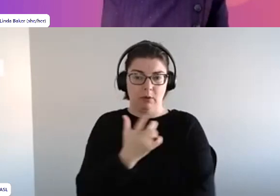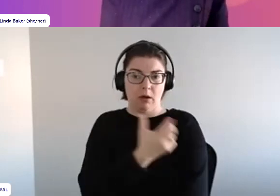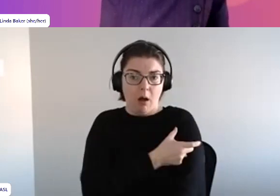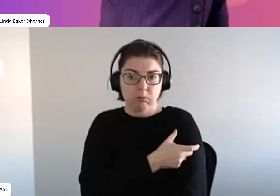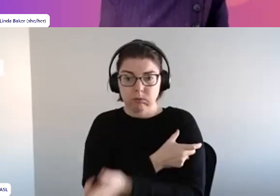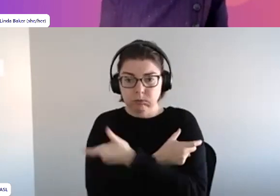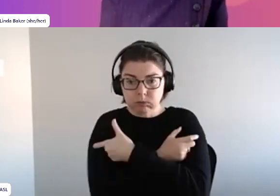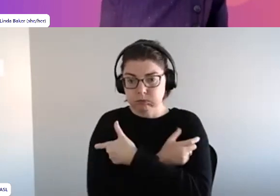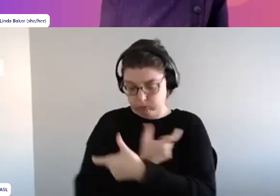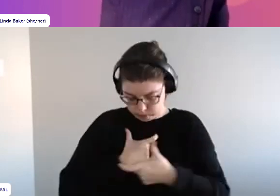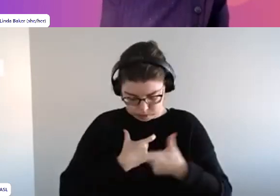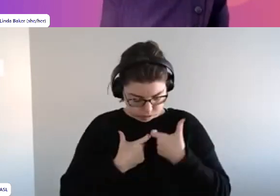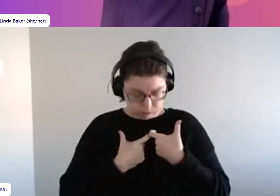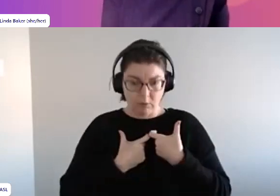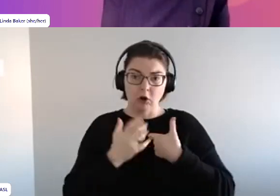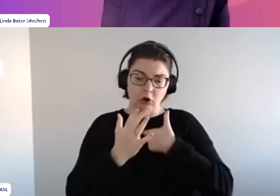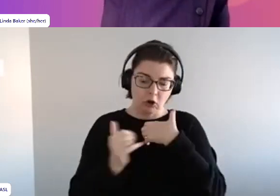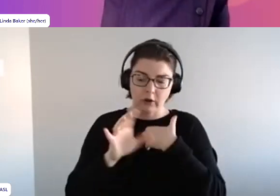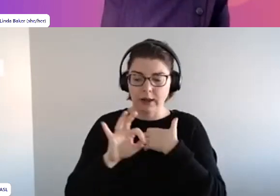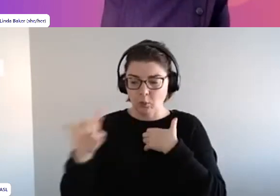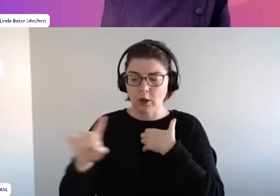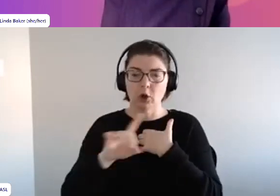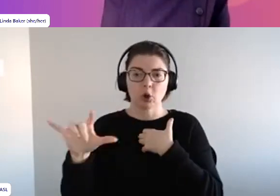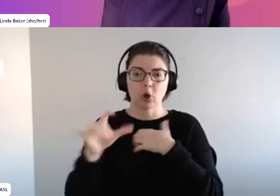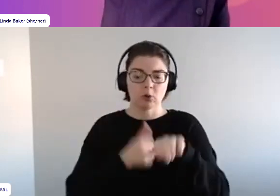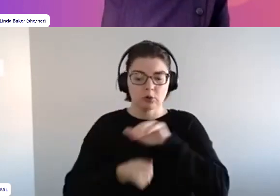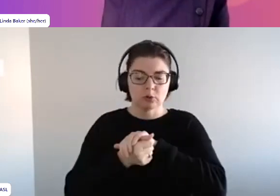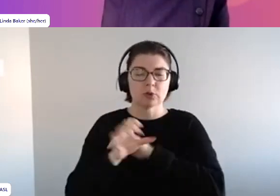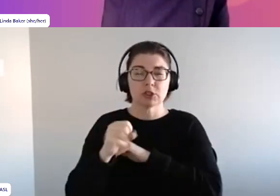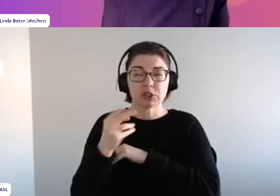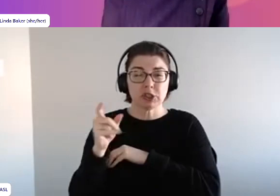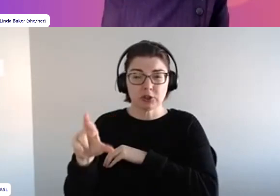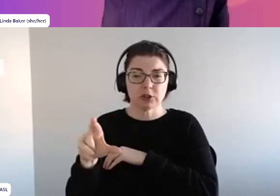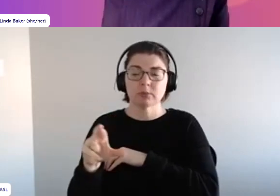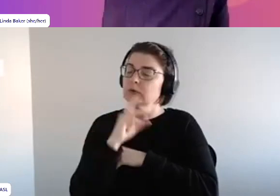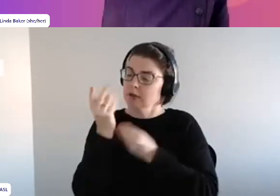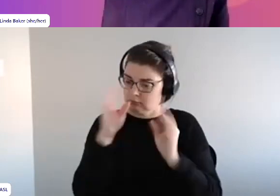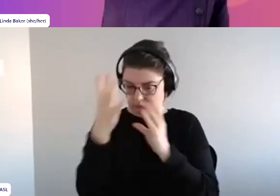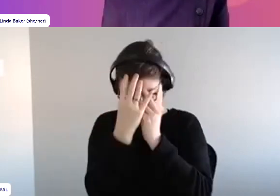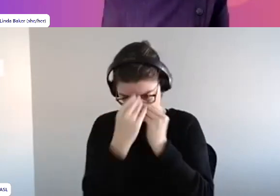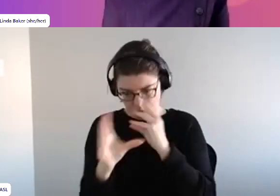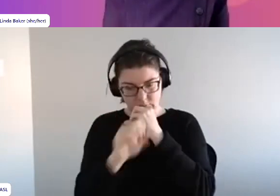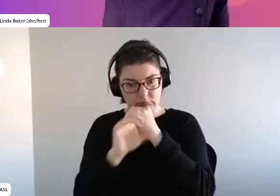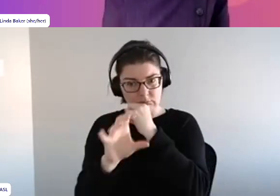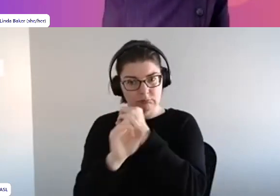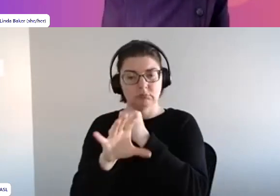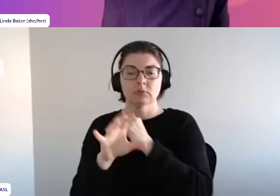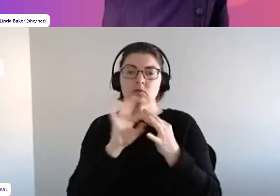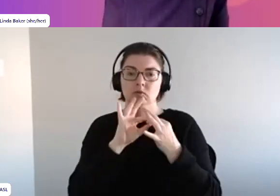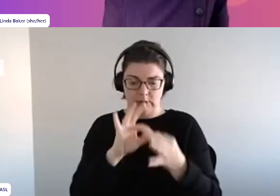de photos de personnes avec des époques et